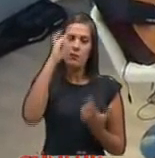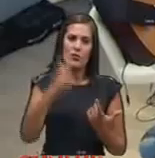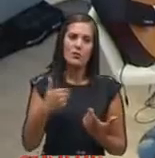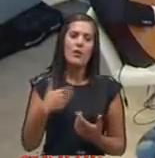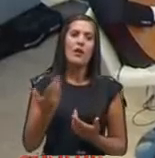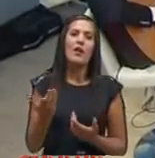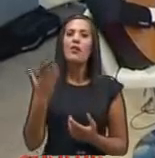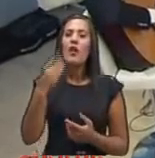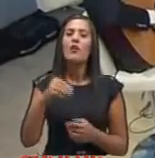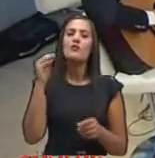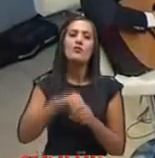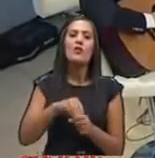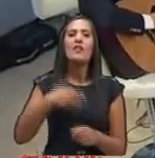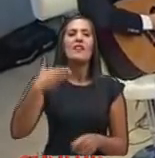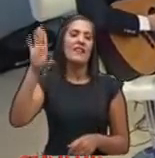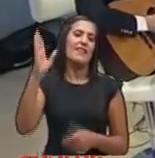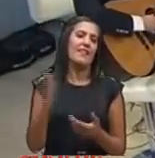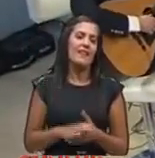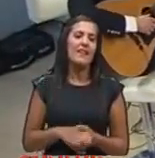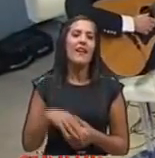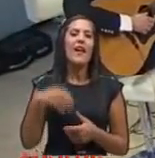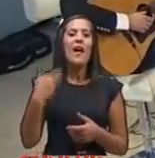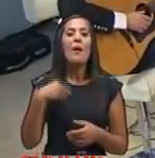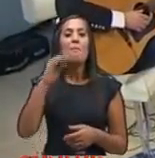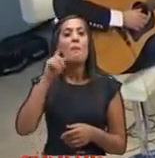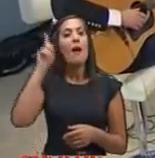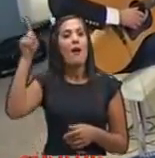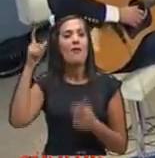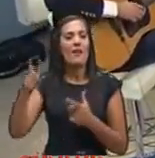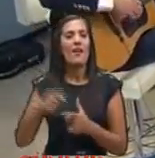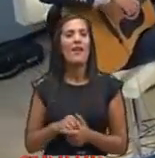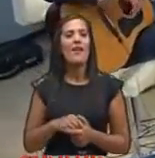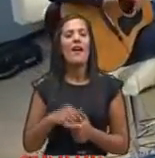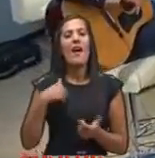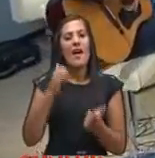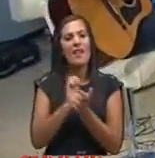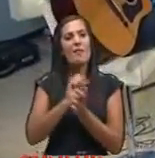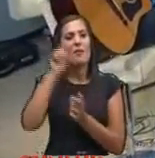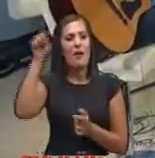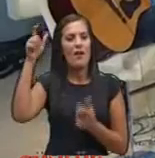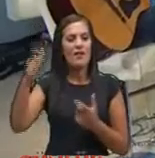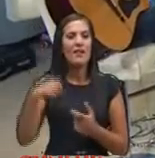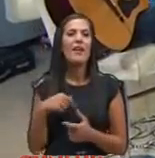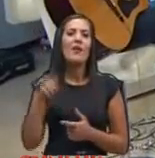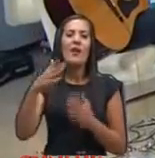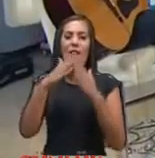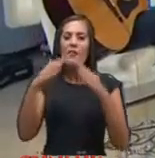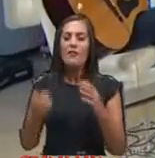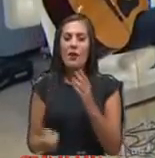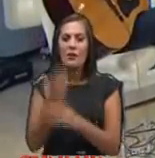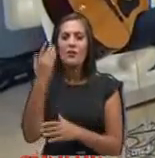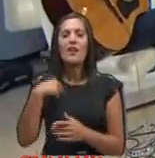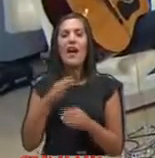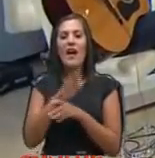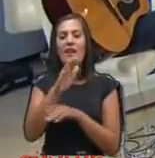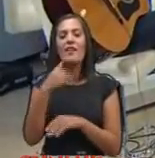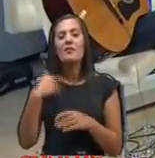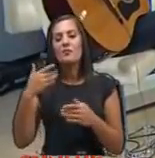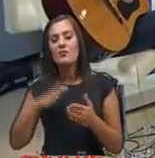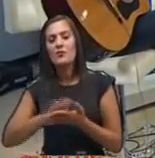Ankara'nın İstanbul gibi bir merkez olabileceğini ve hani burada bambaşka bir para birikim de olduğunu, bunun niçin sanat, işte